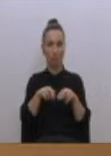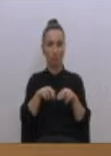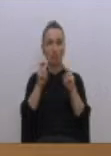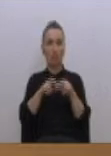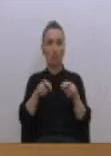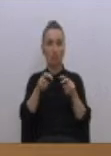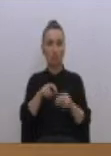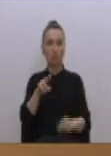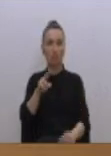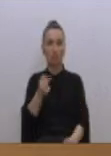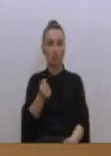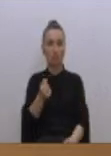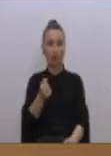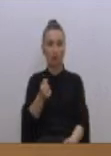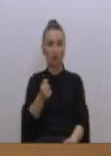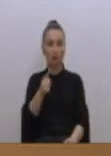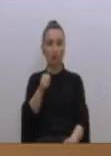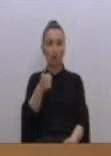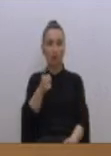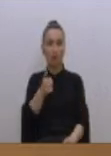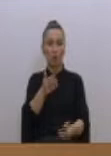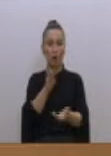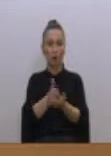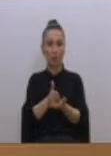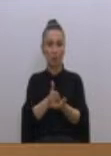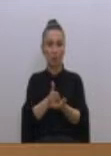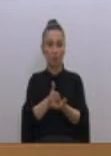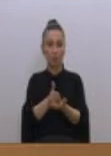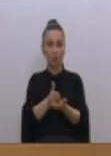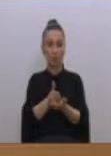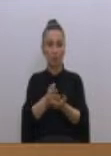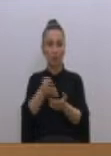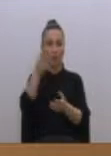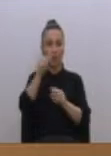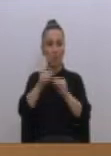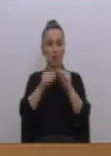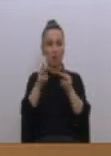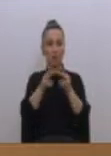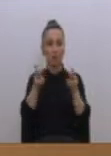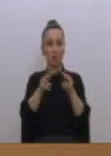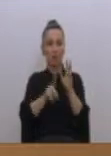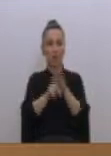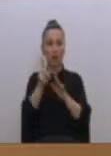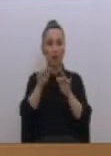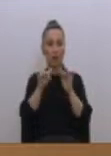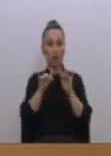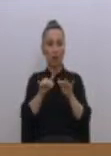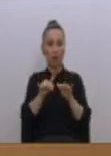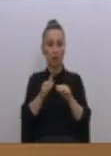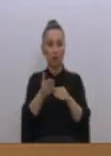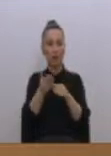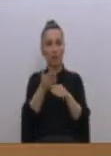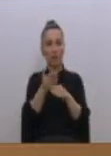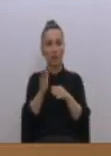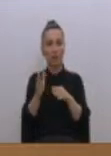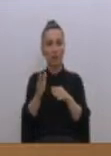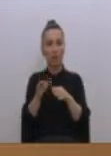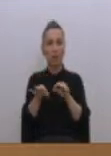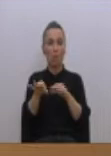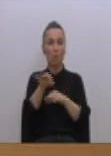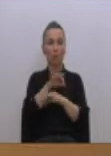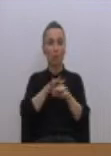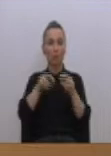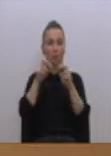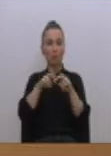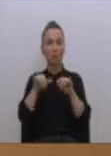რა როგორ ხდება ინფრასტრუქტურის სამინისტროს მიერ განხორციელებული ცალკეული პროექტების